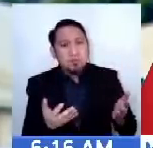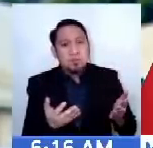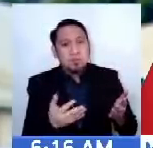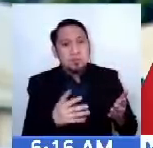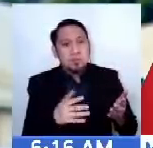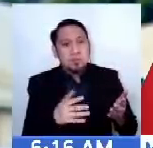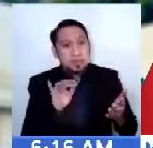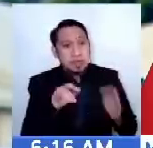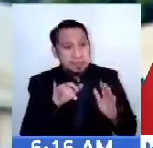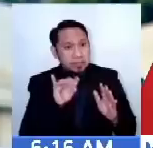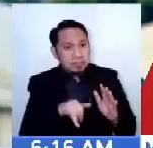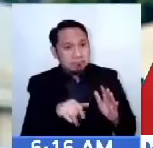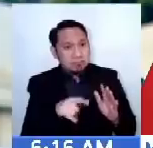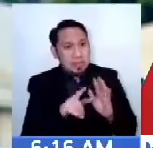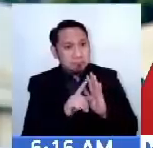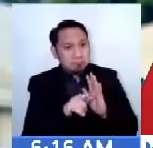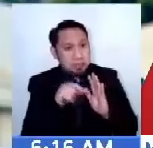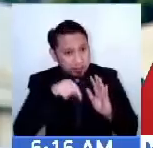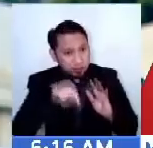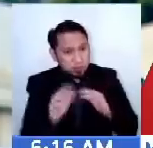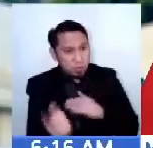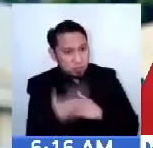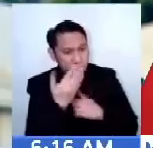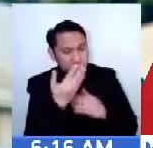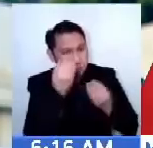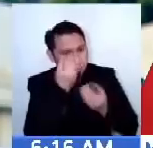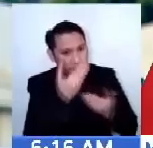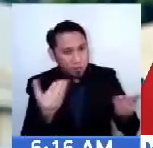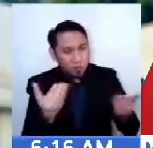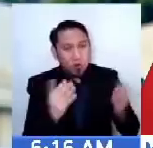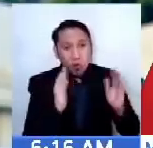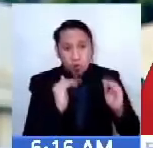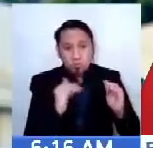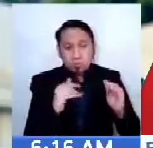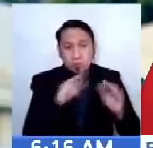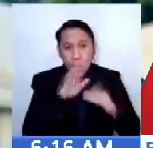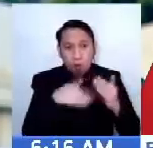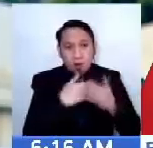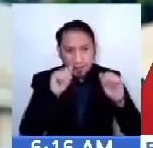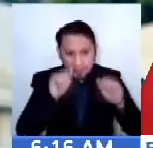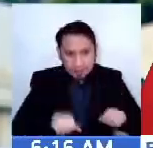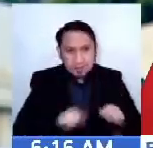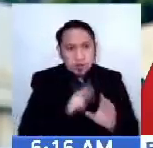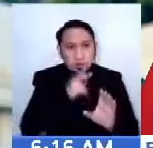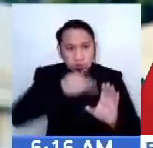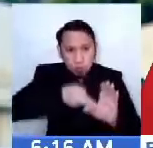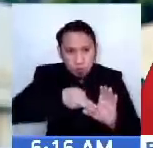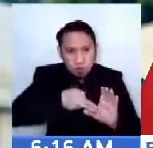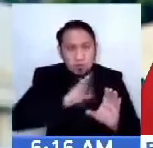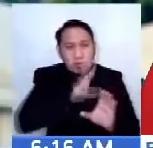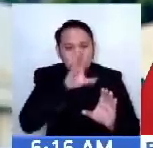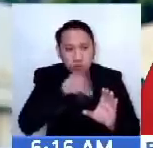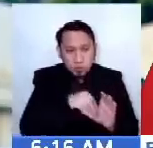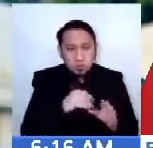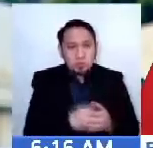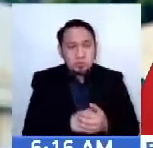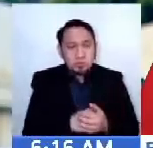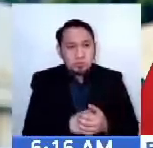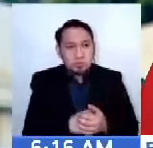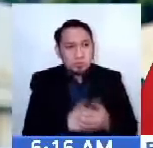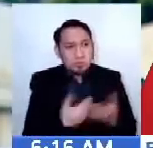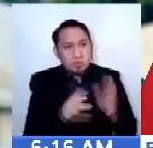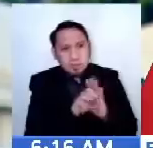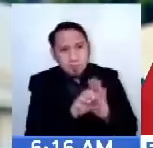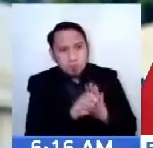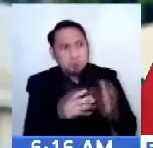umaga sapagkat para masigurado lamang na lahat magpa-participate. So mangyayari po, mabibigyan sila ng isang buong oras